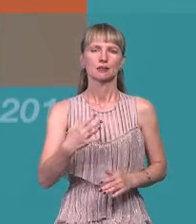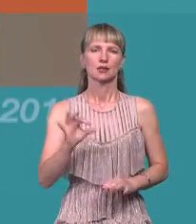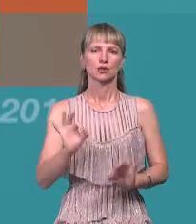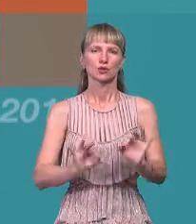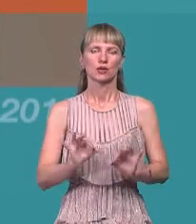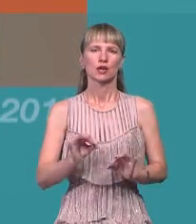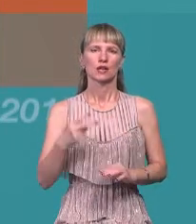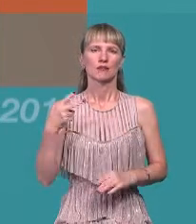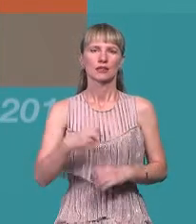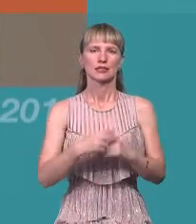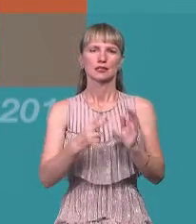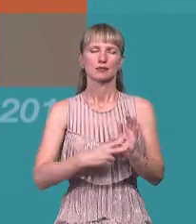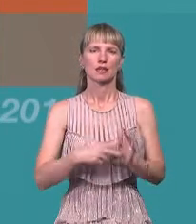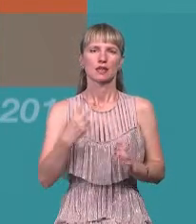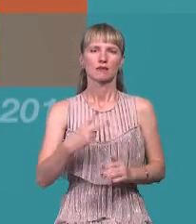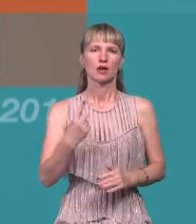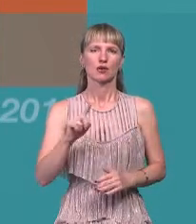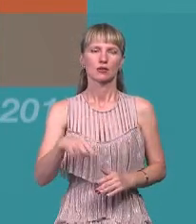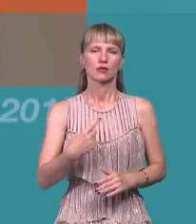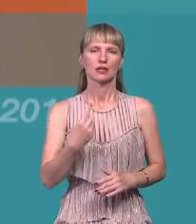26,35%, 2017 році